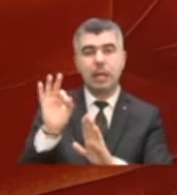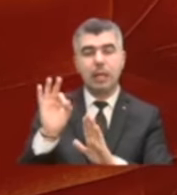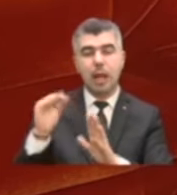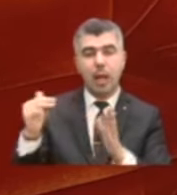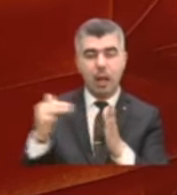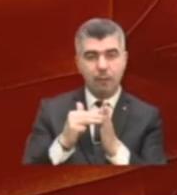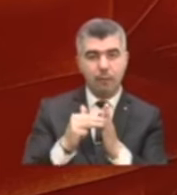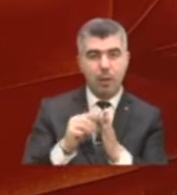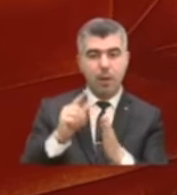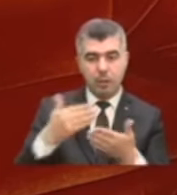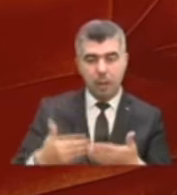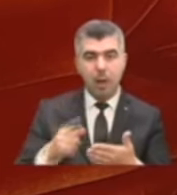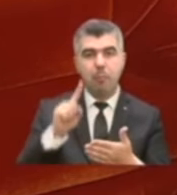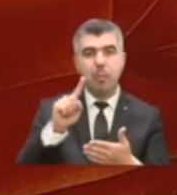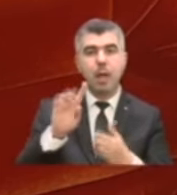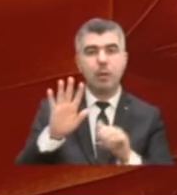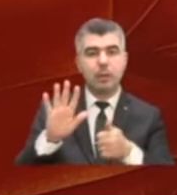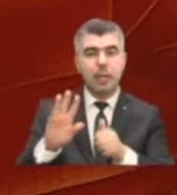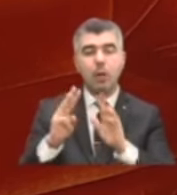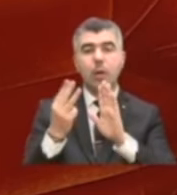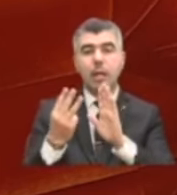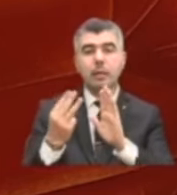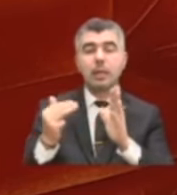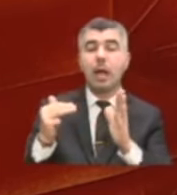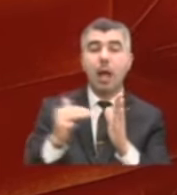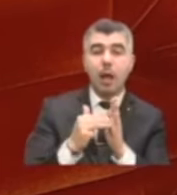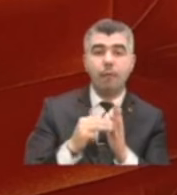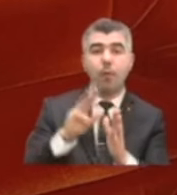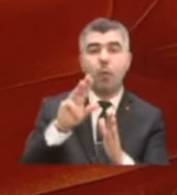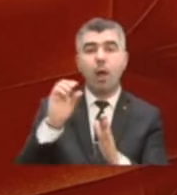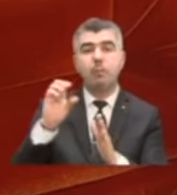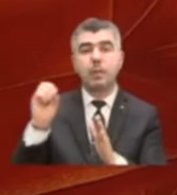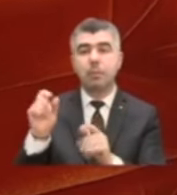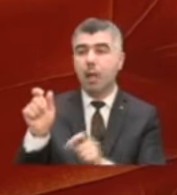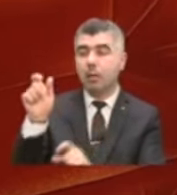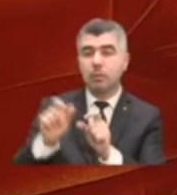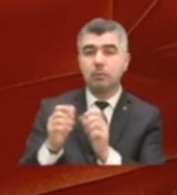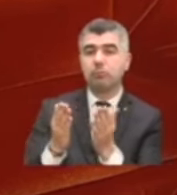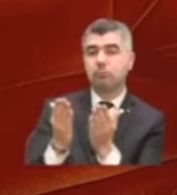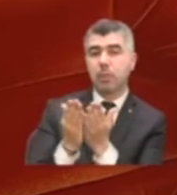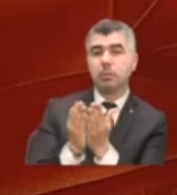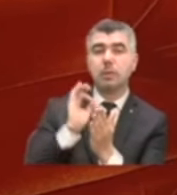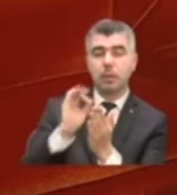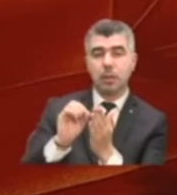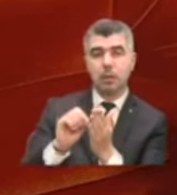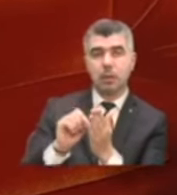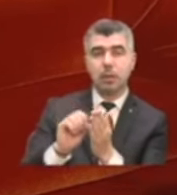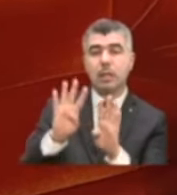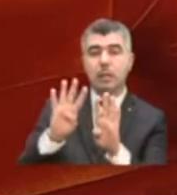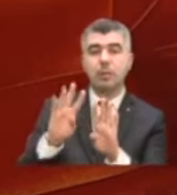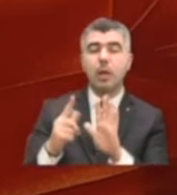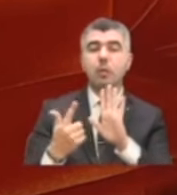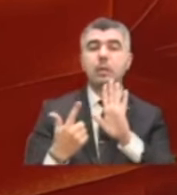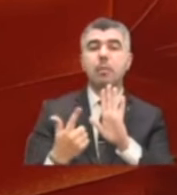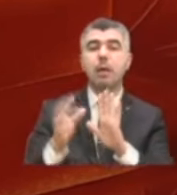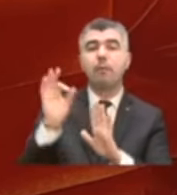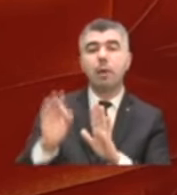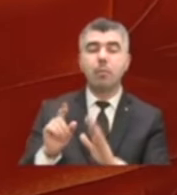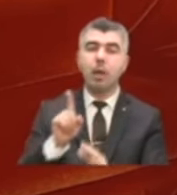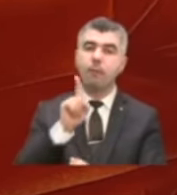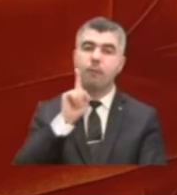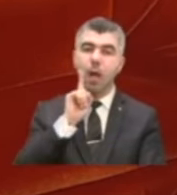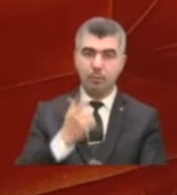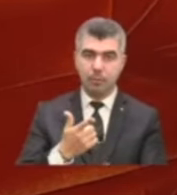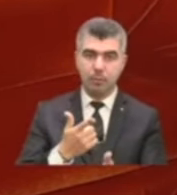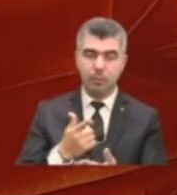دابا 136,500 ديال الرائدات والمتخرجات من هاد 78% هما فتيات هما نساء.